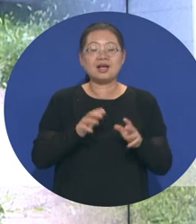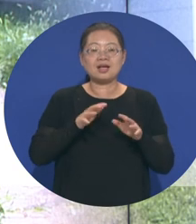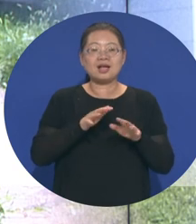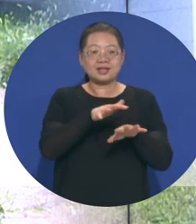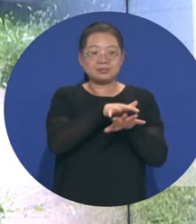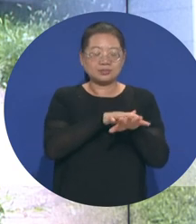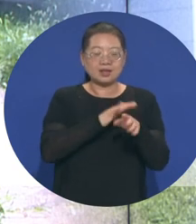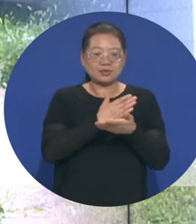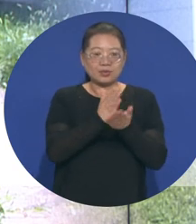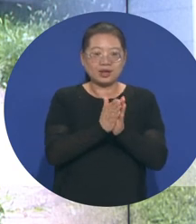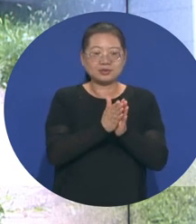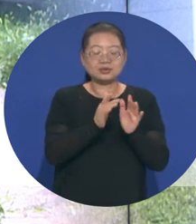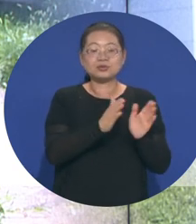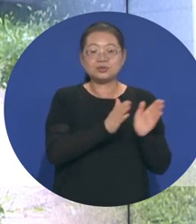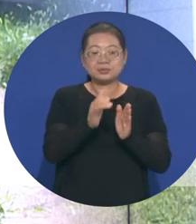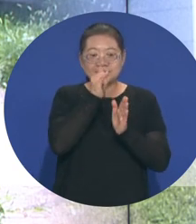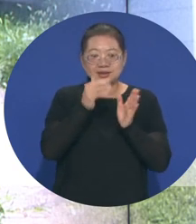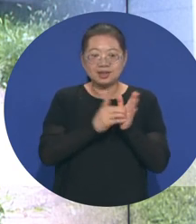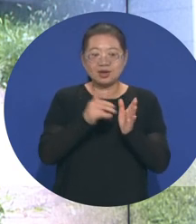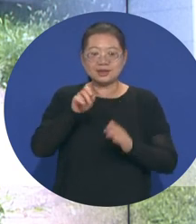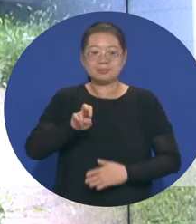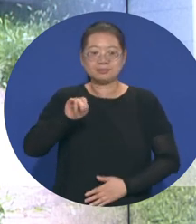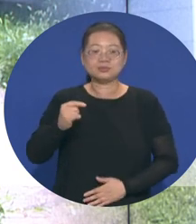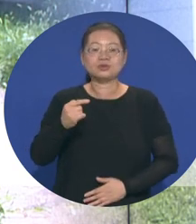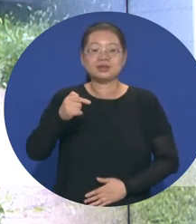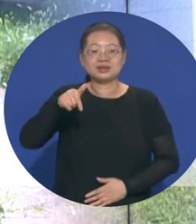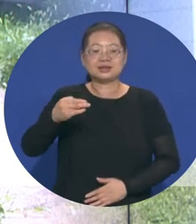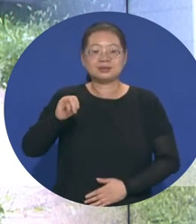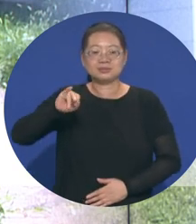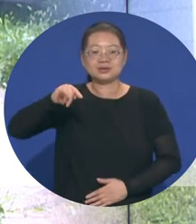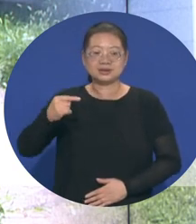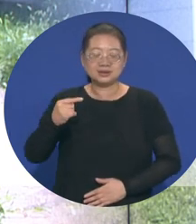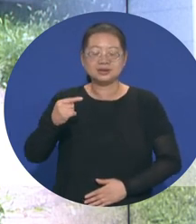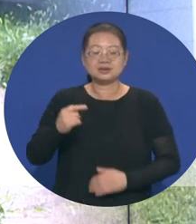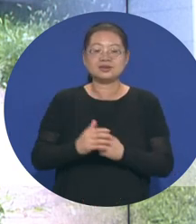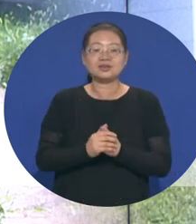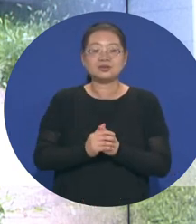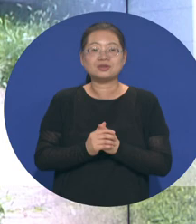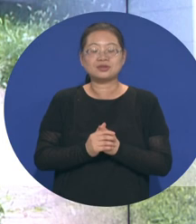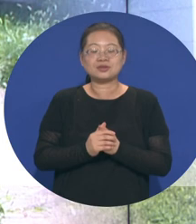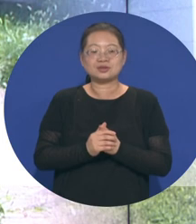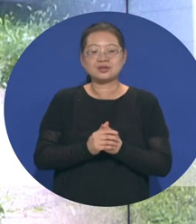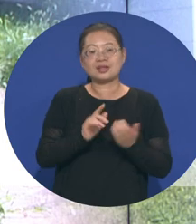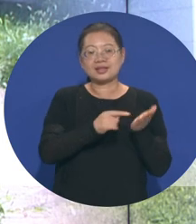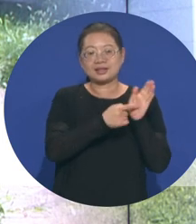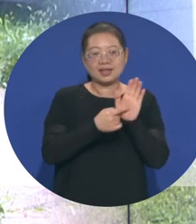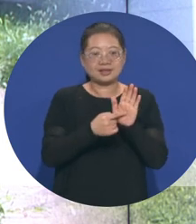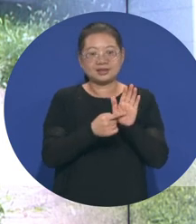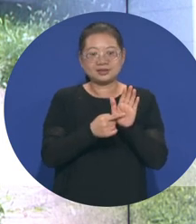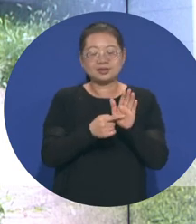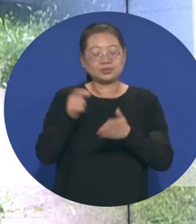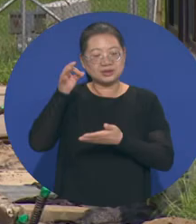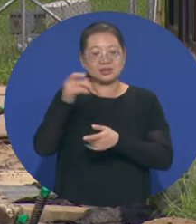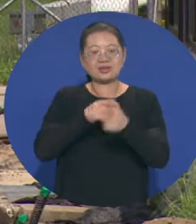캠프그리브스의 위상과 공간적 가치가 더욱 중요해질 전망입니다 한해랑 기자가